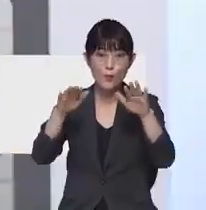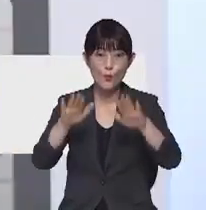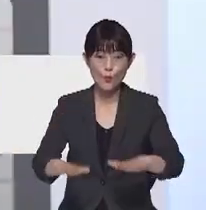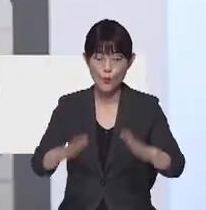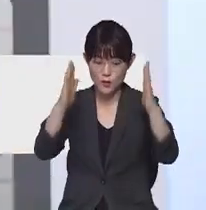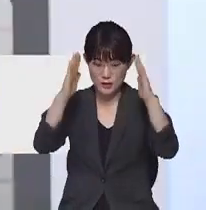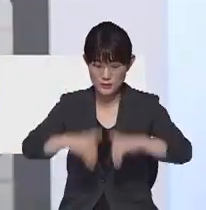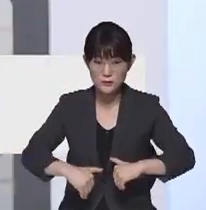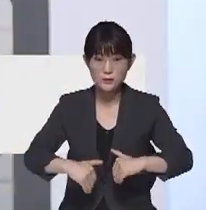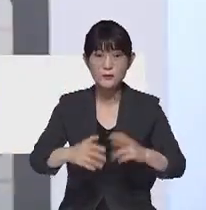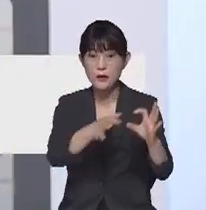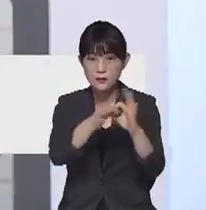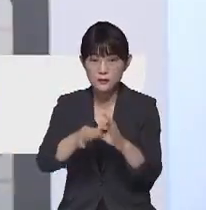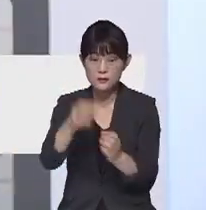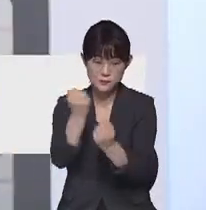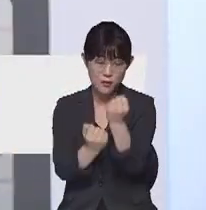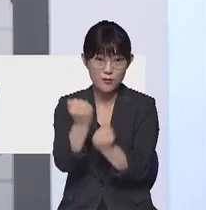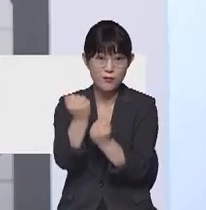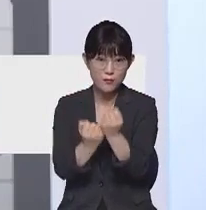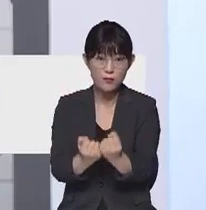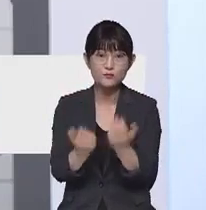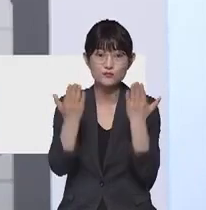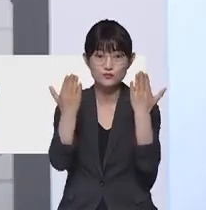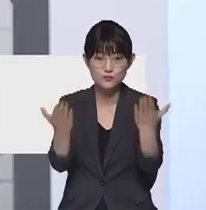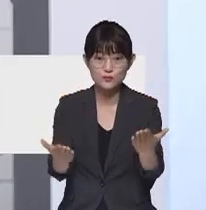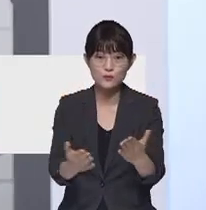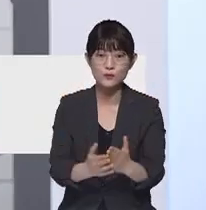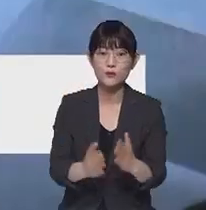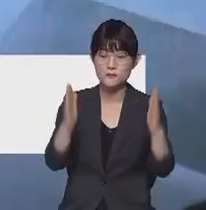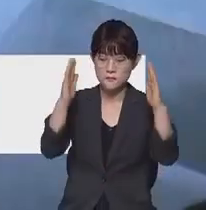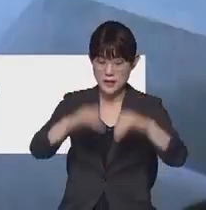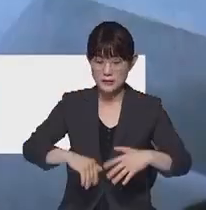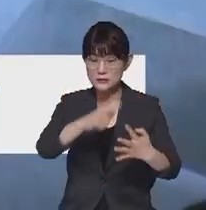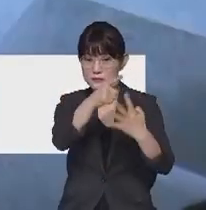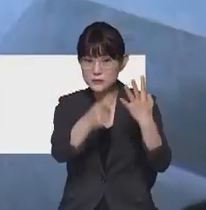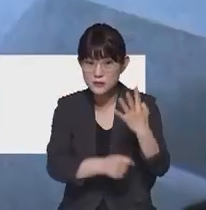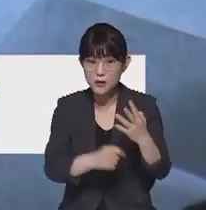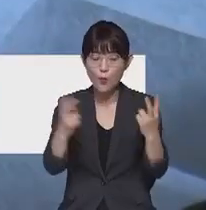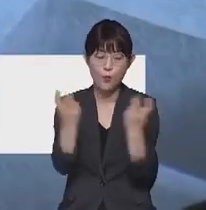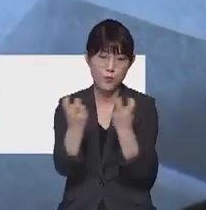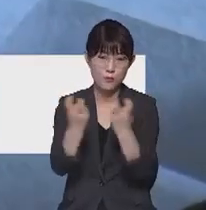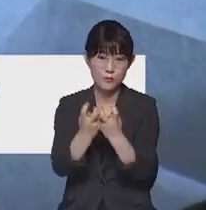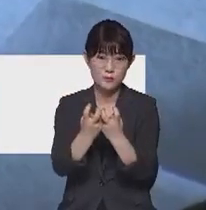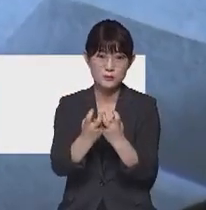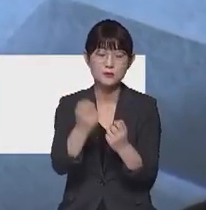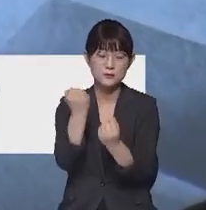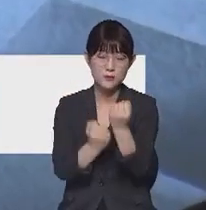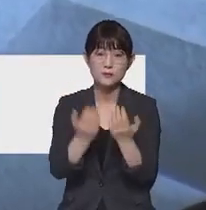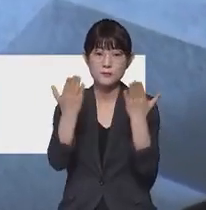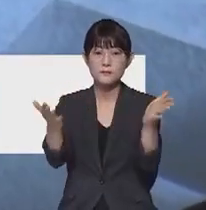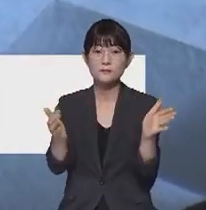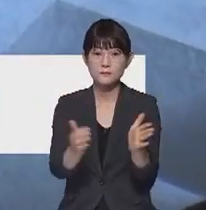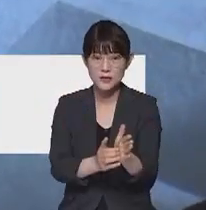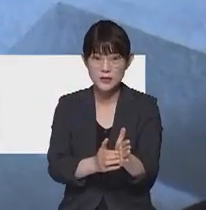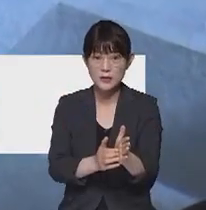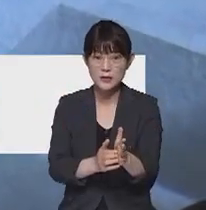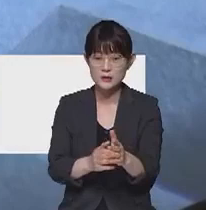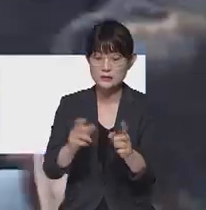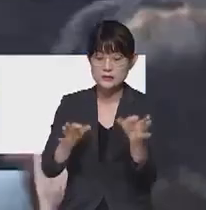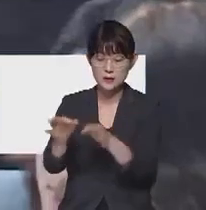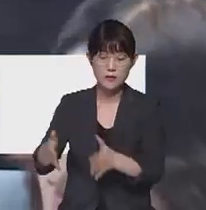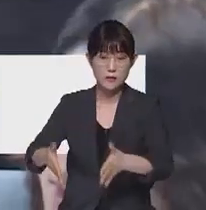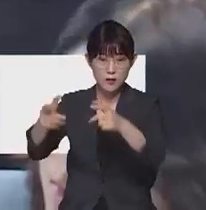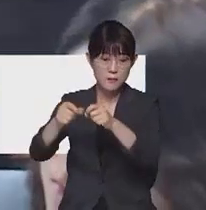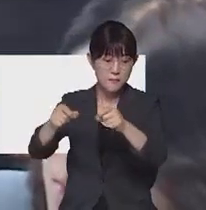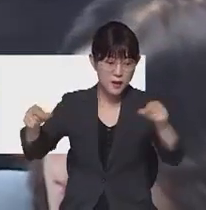해체 관련 설명회를 열고 해체 일정과 공법, 안전관리 계획 등을 공개했습니다. 해체 작업은 인근 상가와 멀리